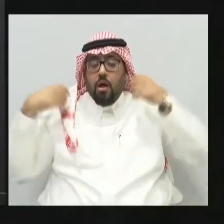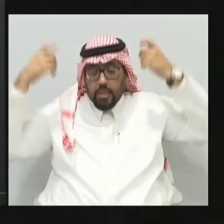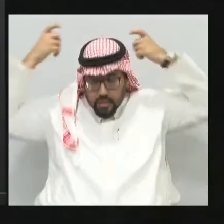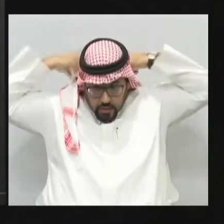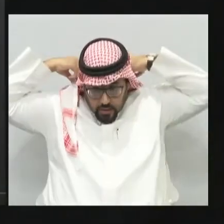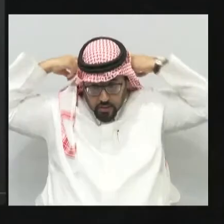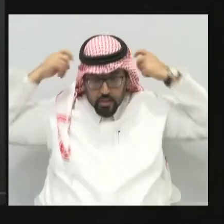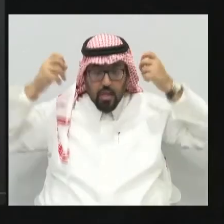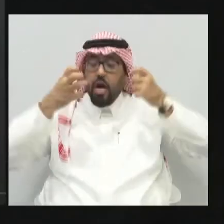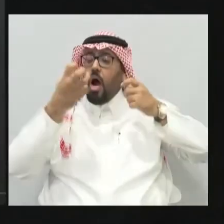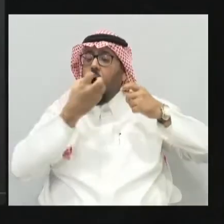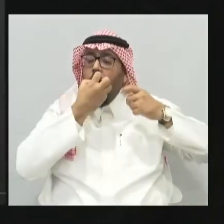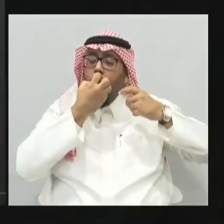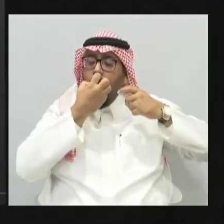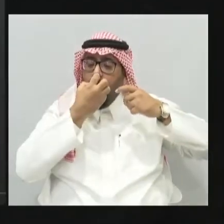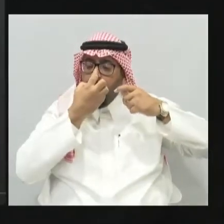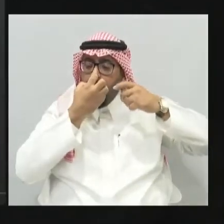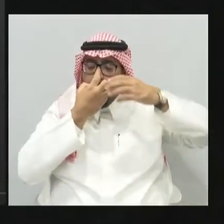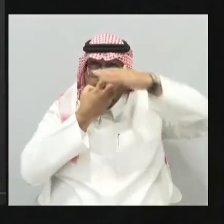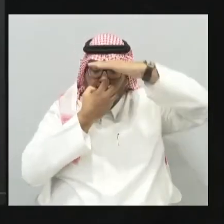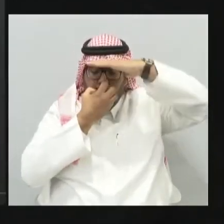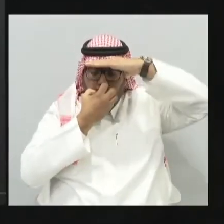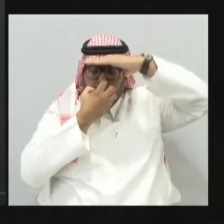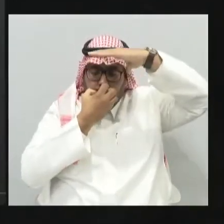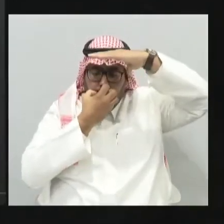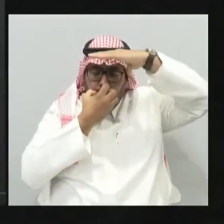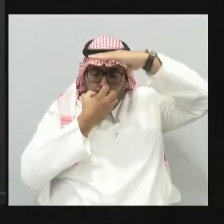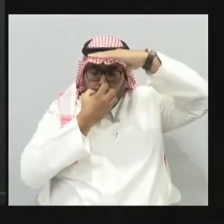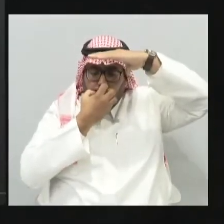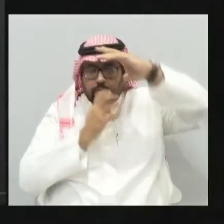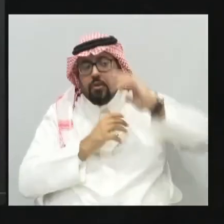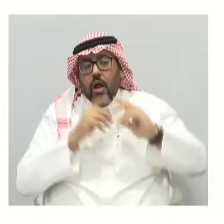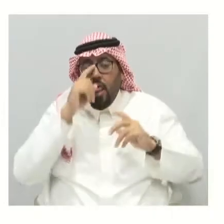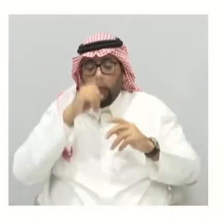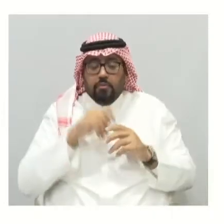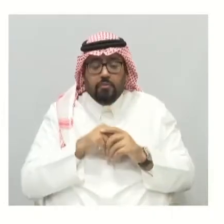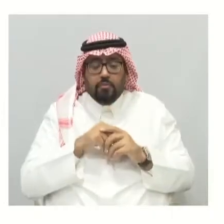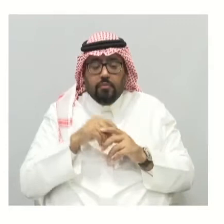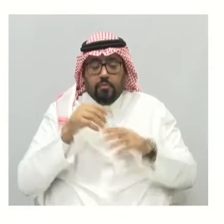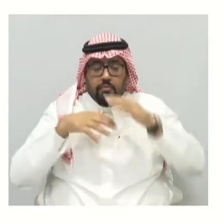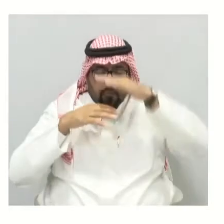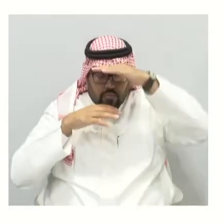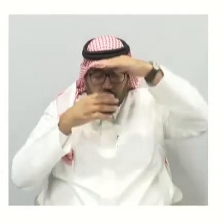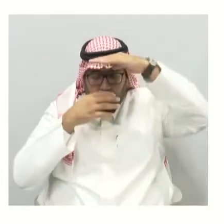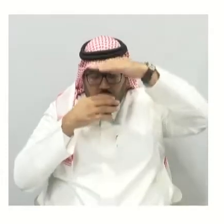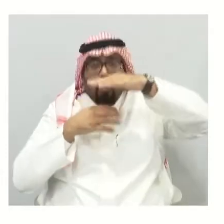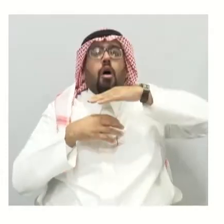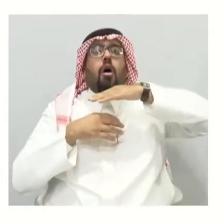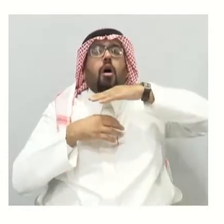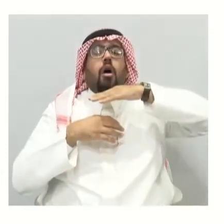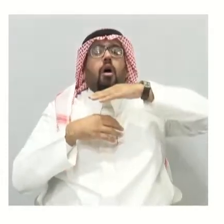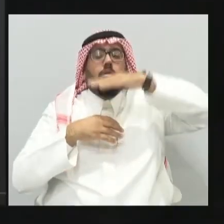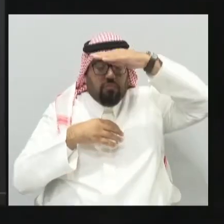اسطوانه اسطوانه غاز اكسجين ويتنفس فيها او ان كل شوي يصعد